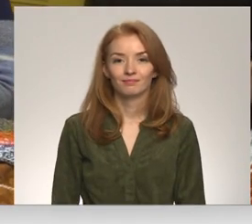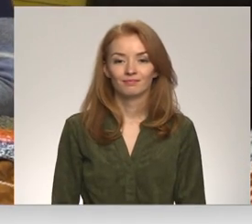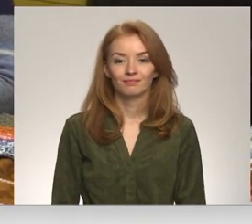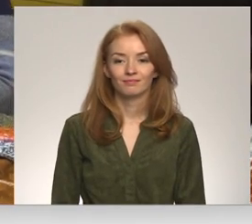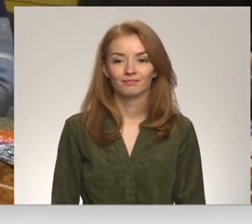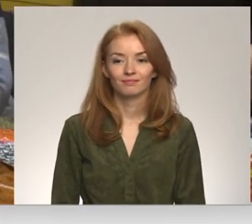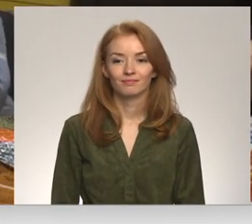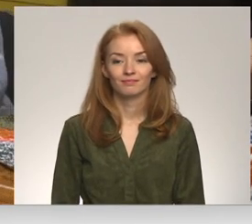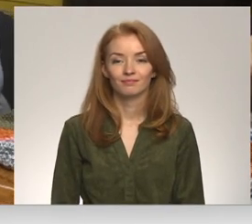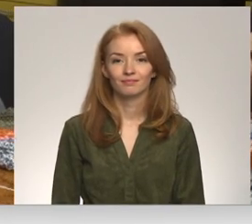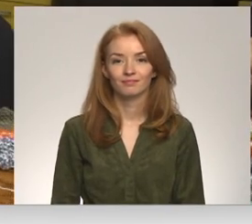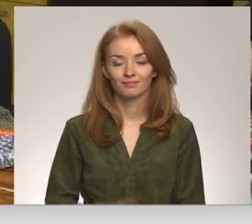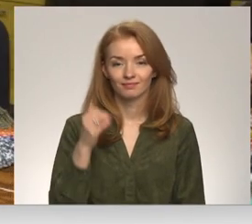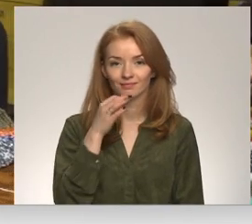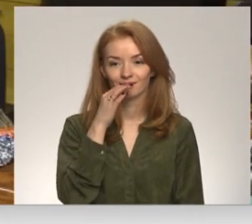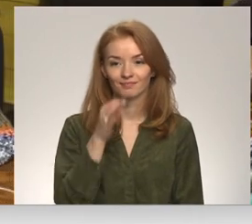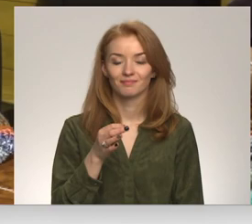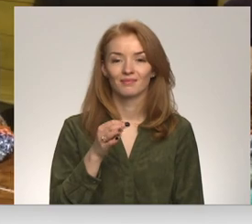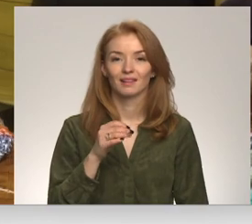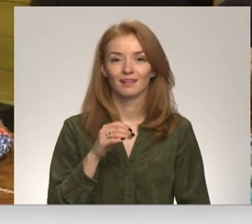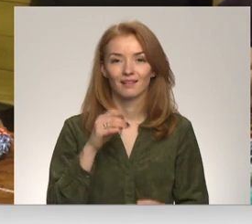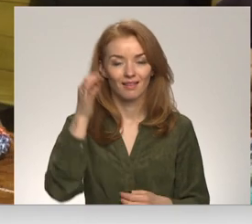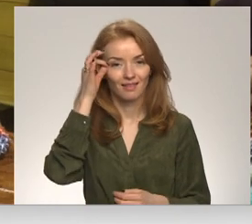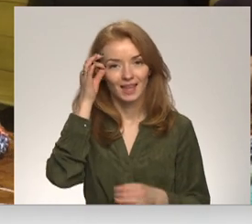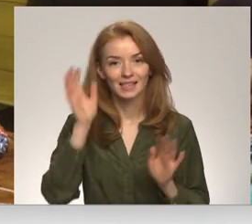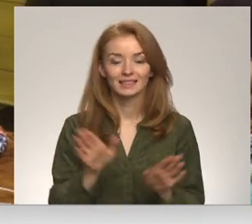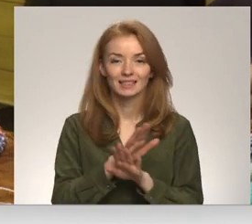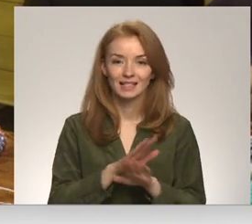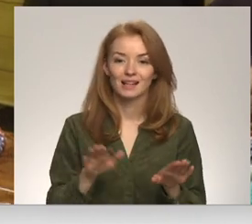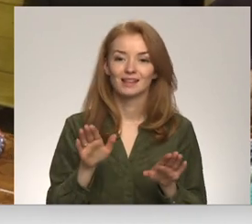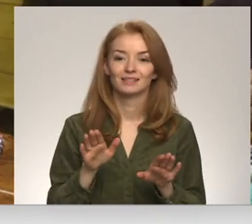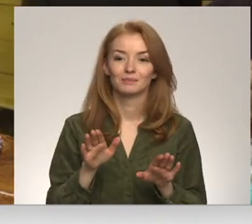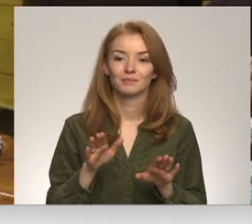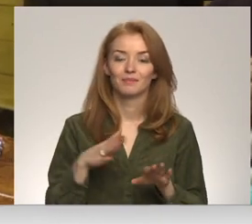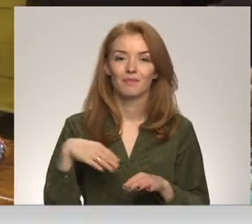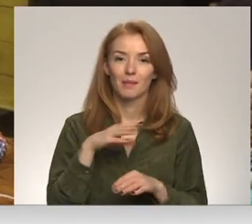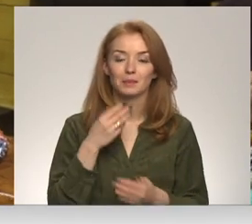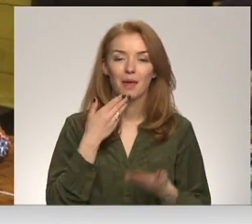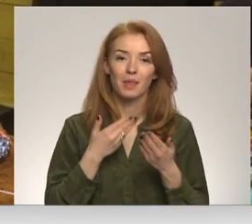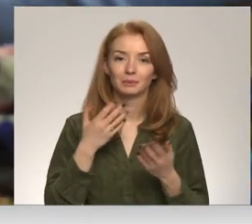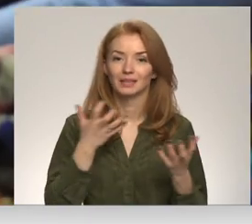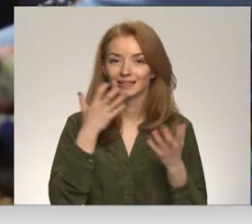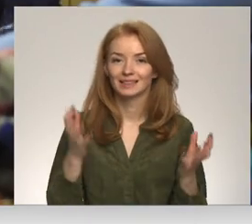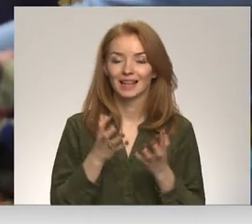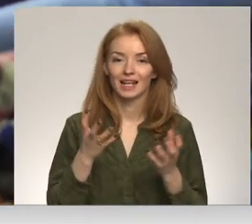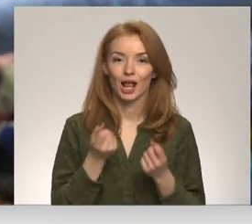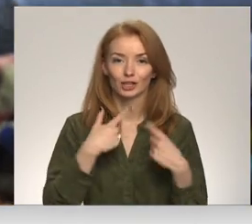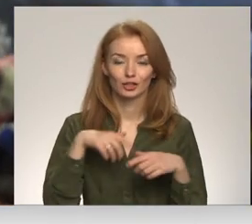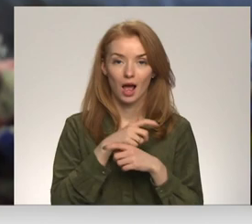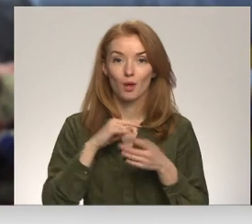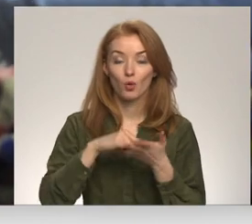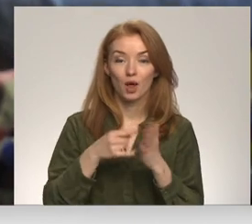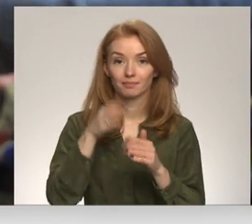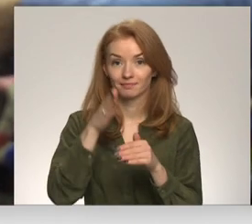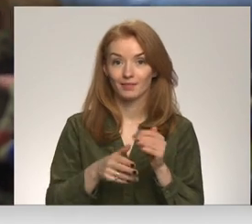ja? Ka nevar klēpī paņemt. Ja? Sasildīt mēs ar šali, mēģināsim sasildīt. Projekta noslēgums